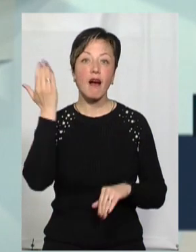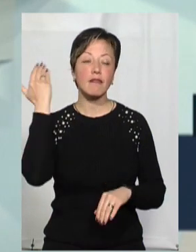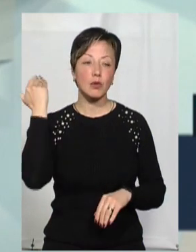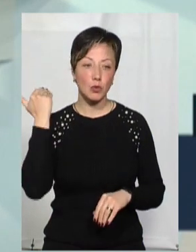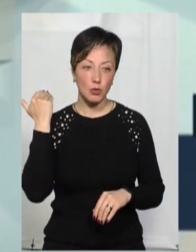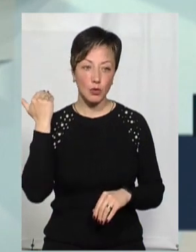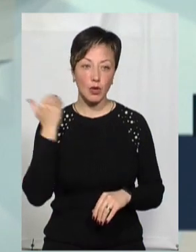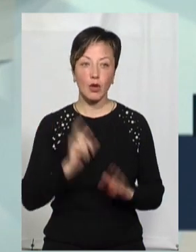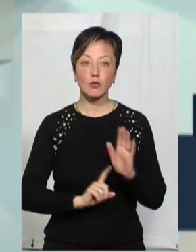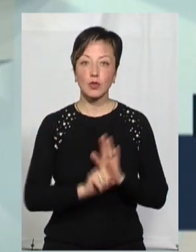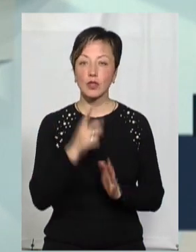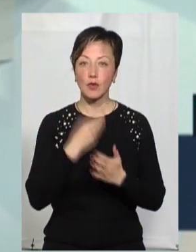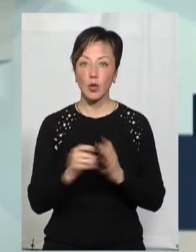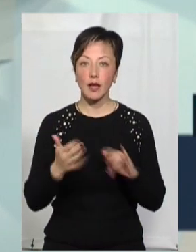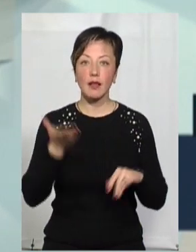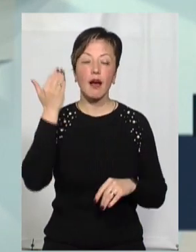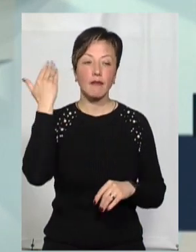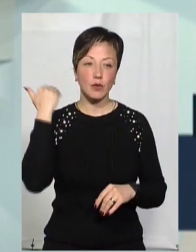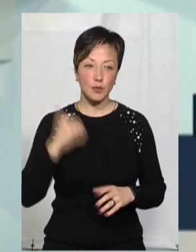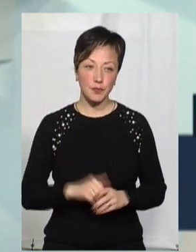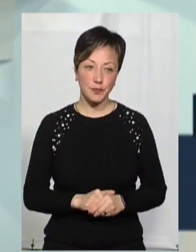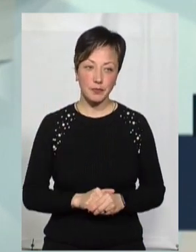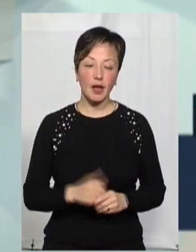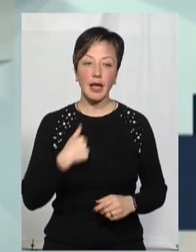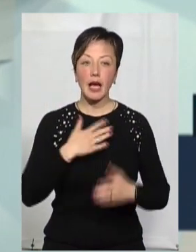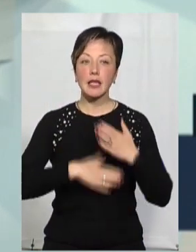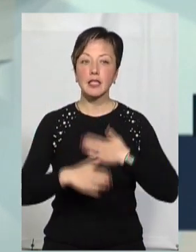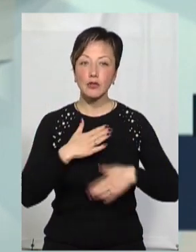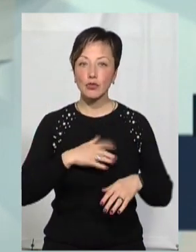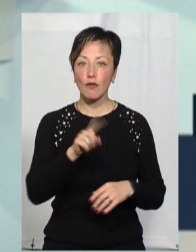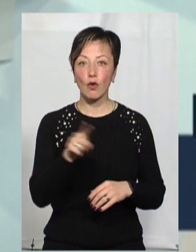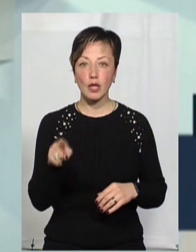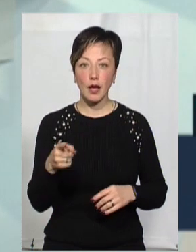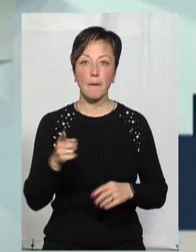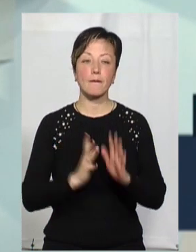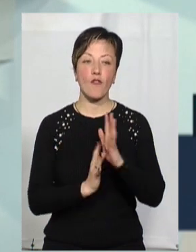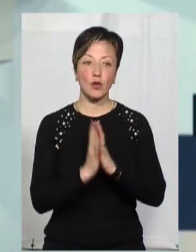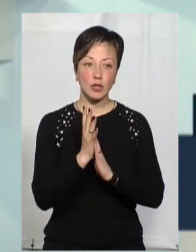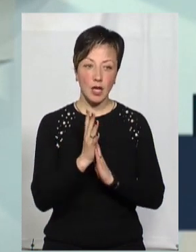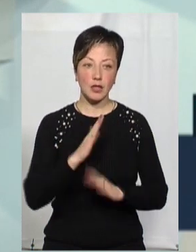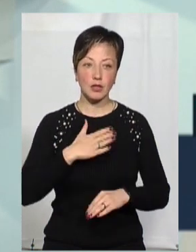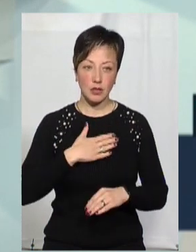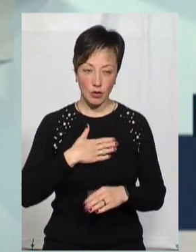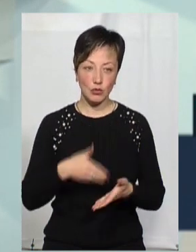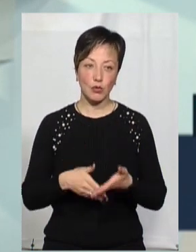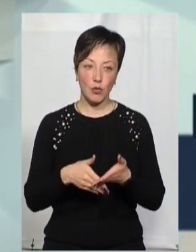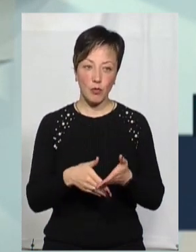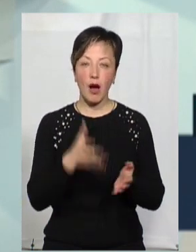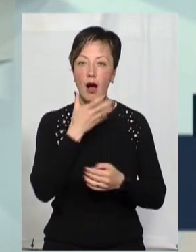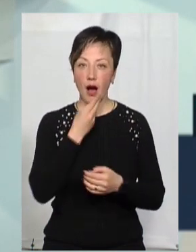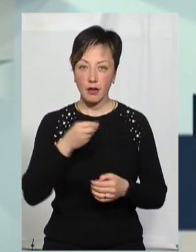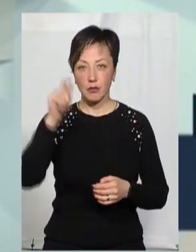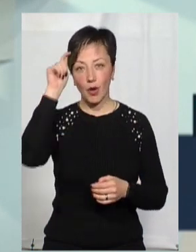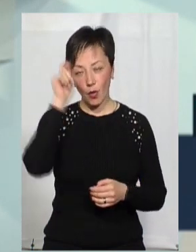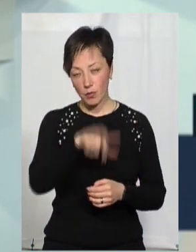давно-давним, який розпочав свою діяльність давно-давним. І я тішуся з того, що вони повиростали з нашою, в тому числі, допомогою